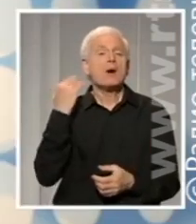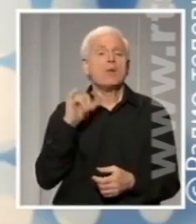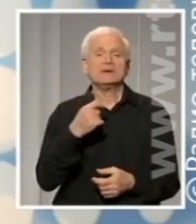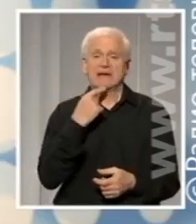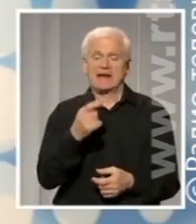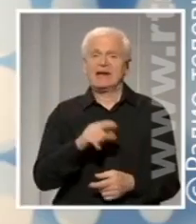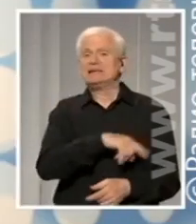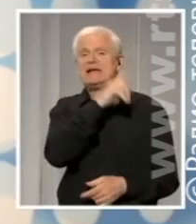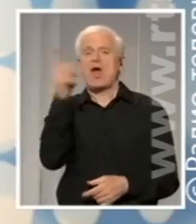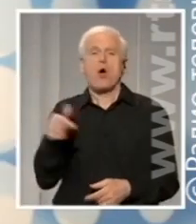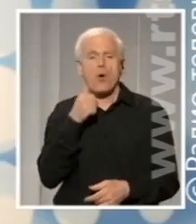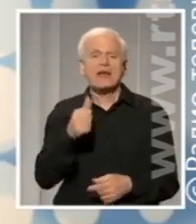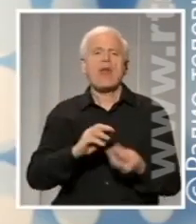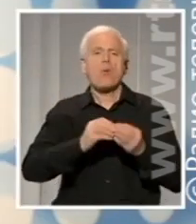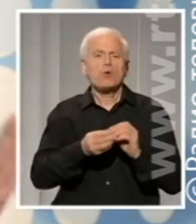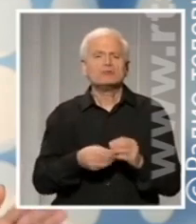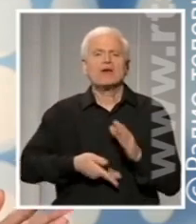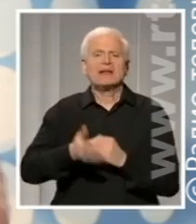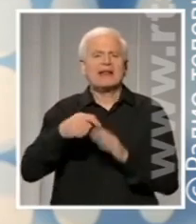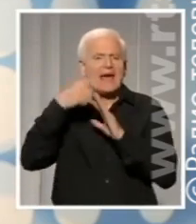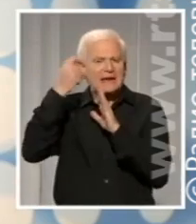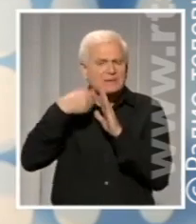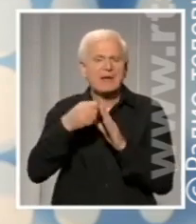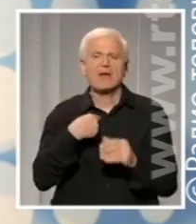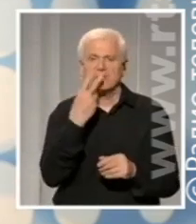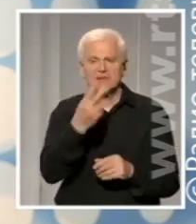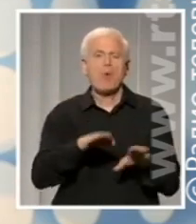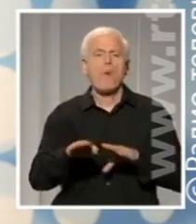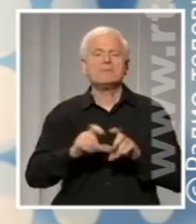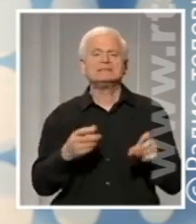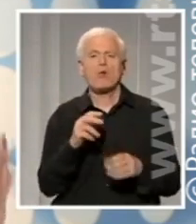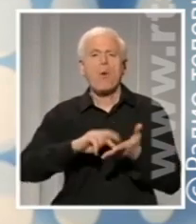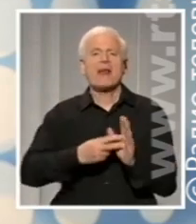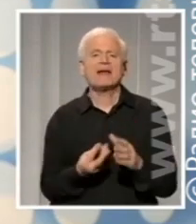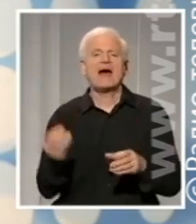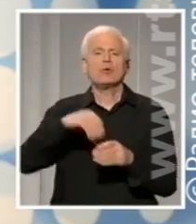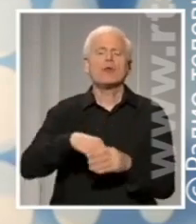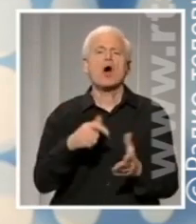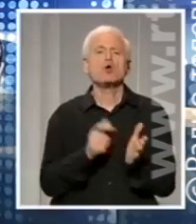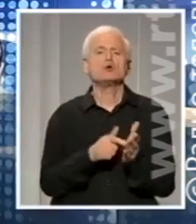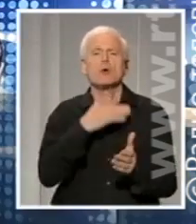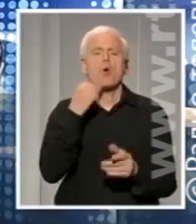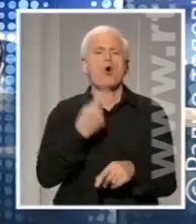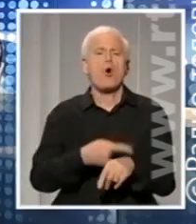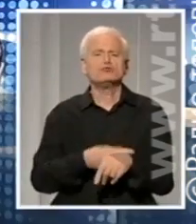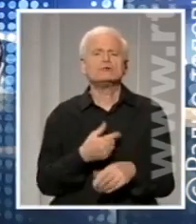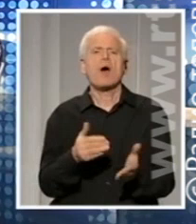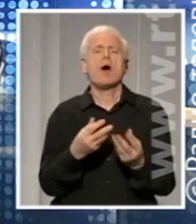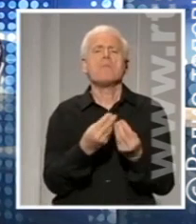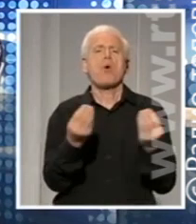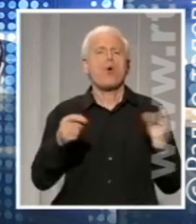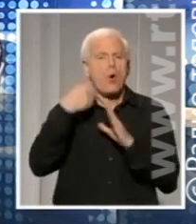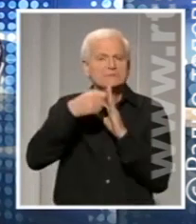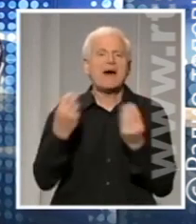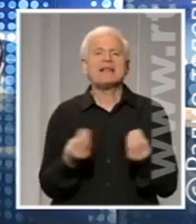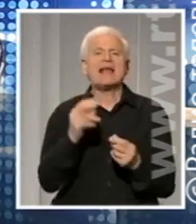ste ceo dan u montažama i na snimanja. Vidimo da ministarstvo planira da doda još mnogo časova, što znači još mnogo snimanja. Da li